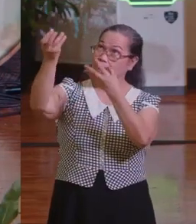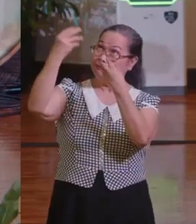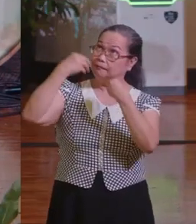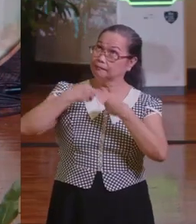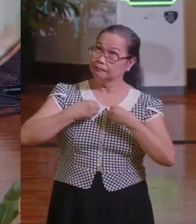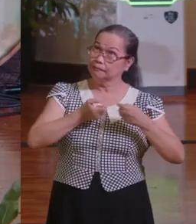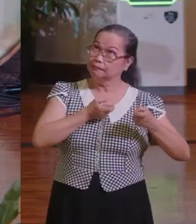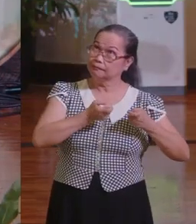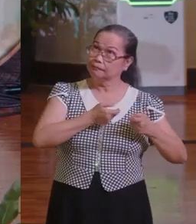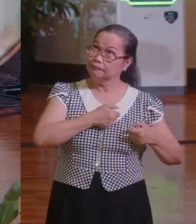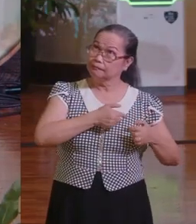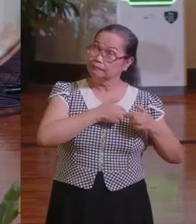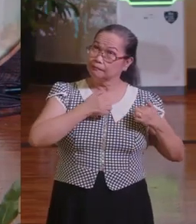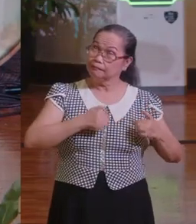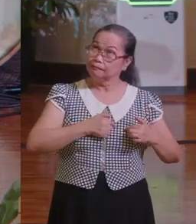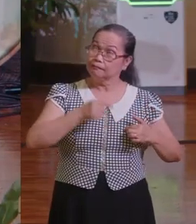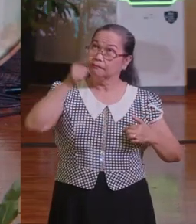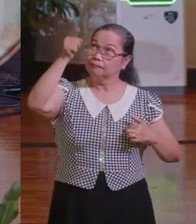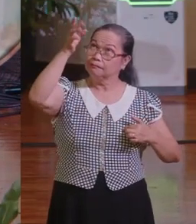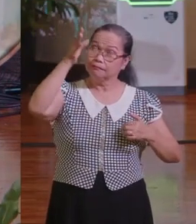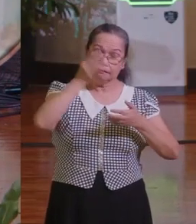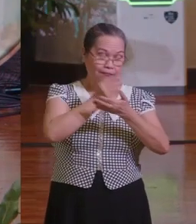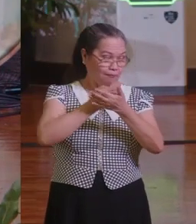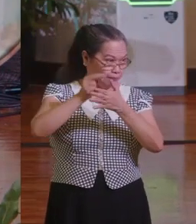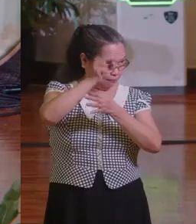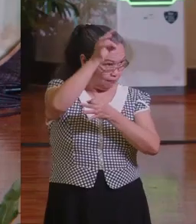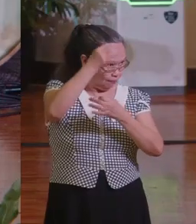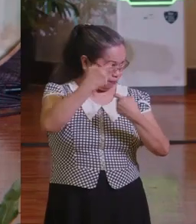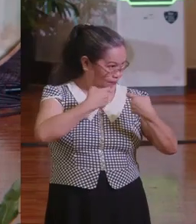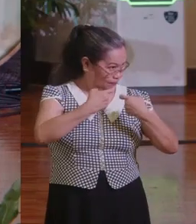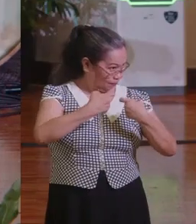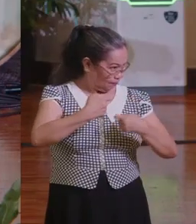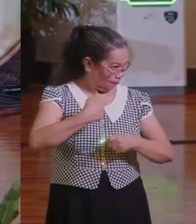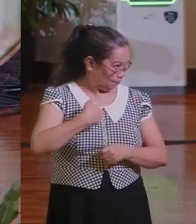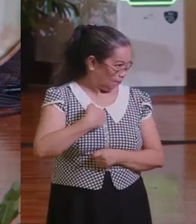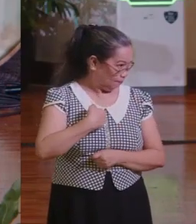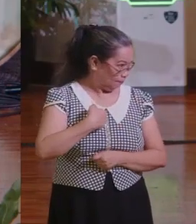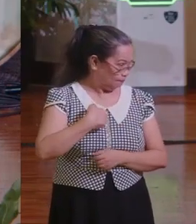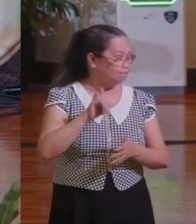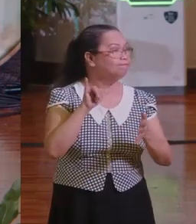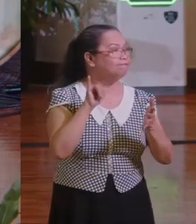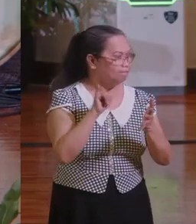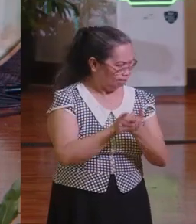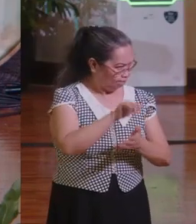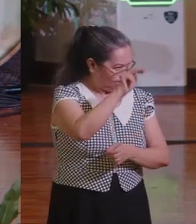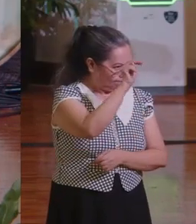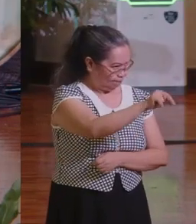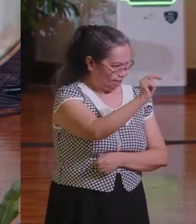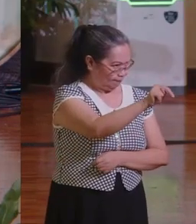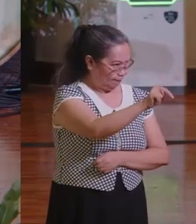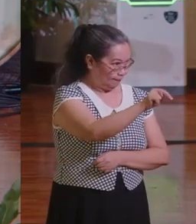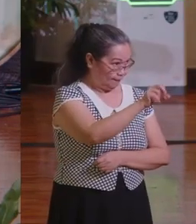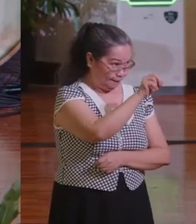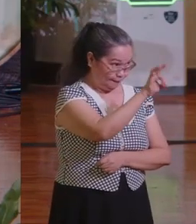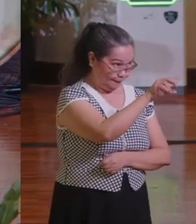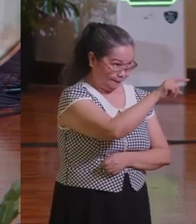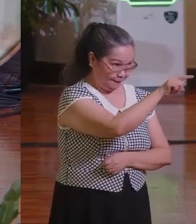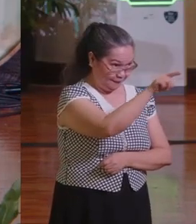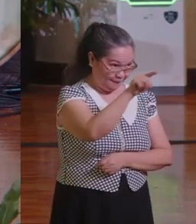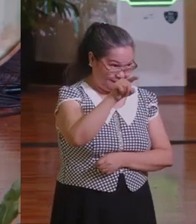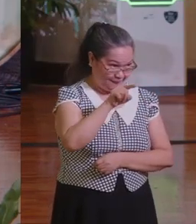inyong puso at siya ang mamumuno sa inyo. So yun ang requirement. Kung kayo